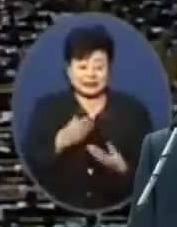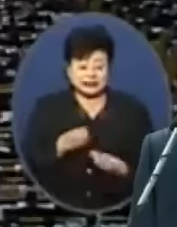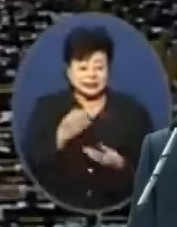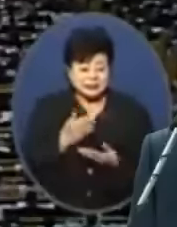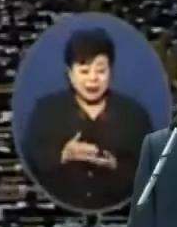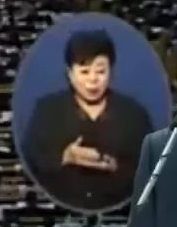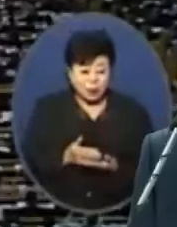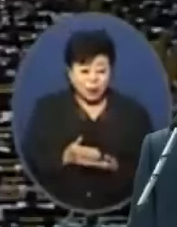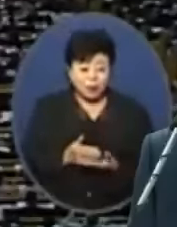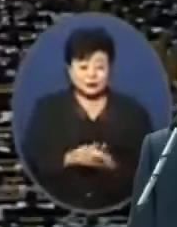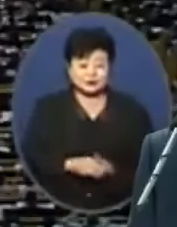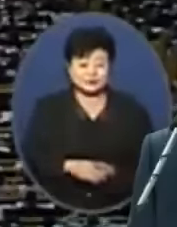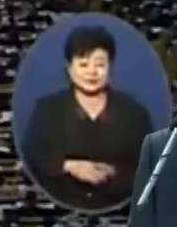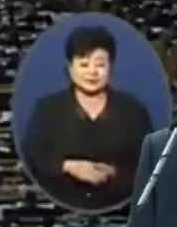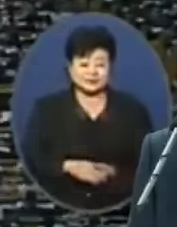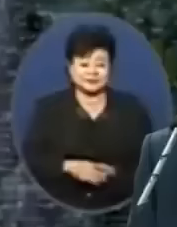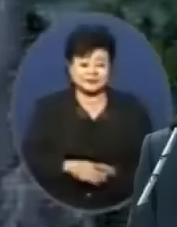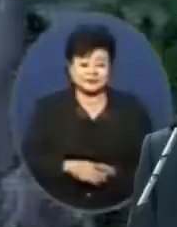것입니다.